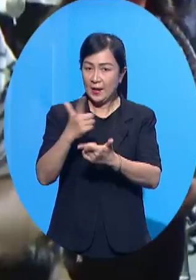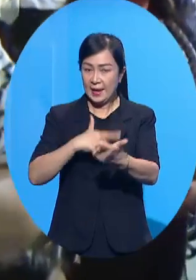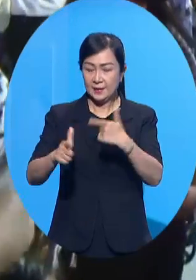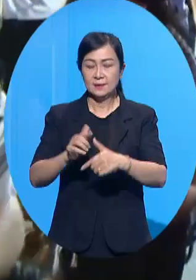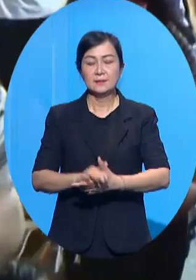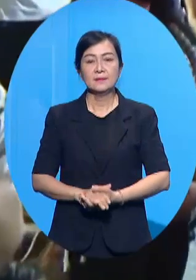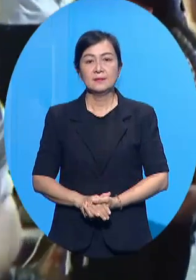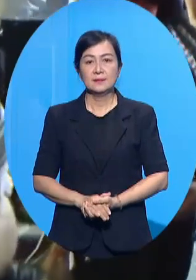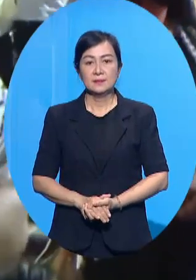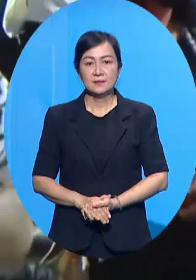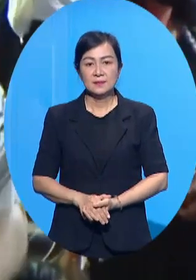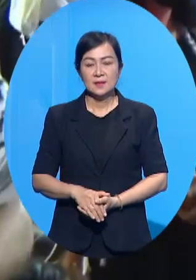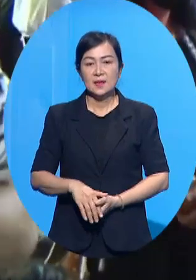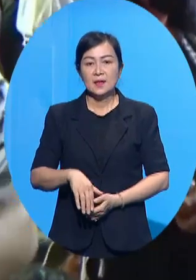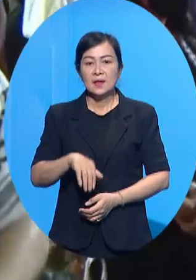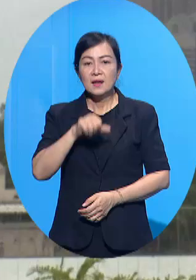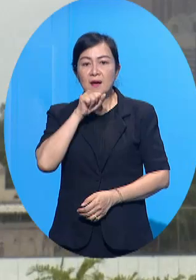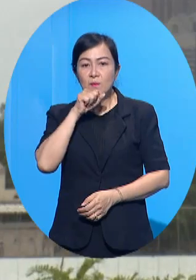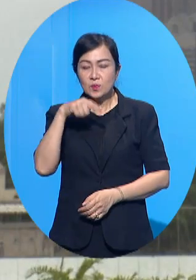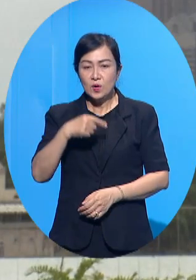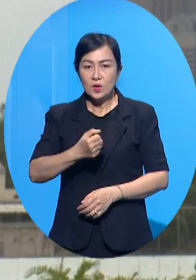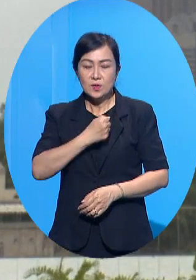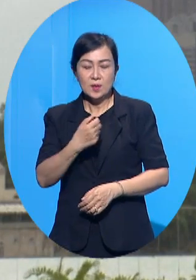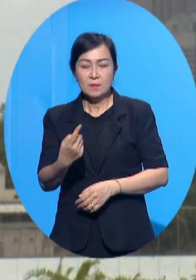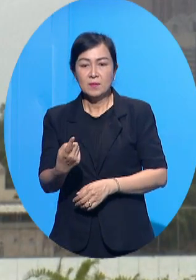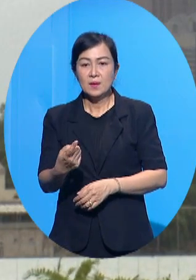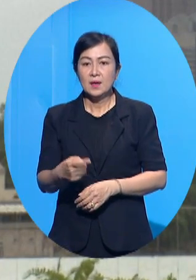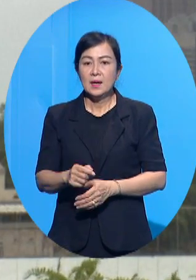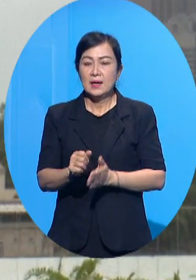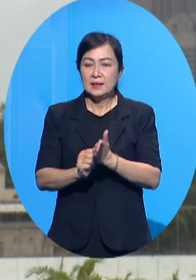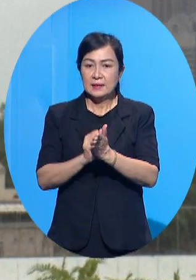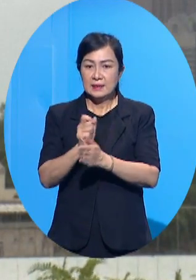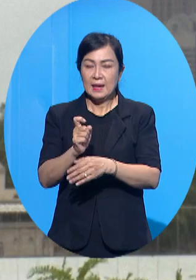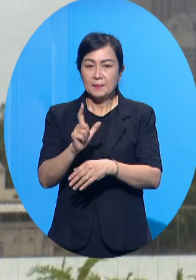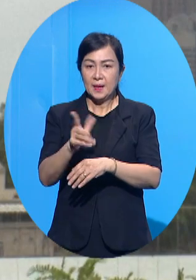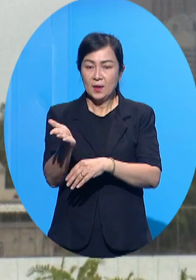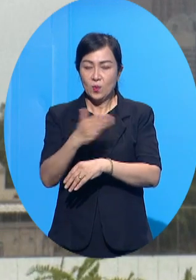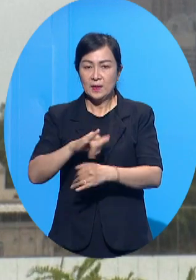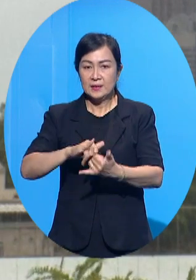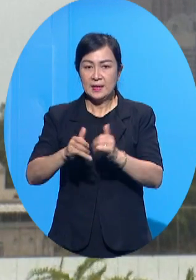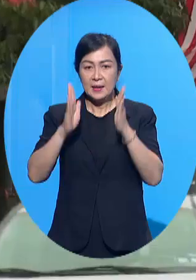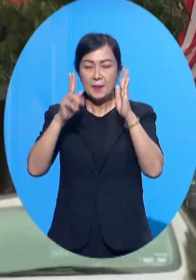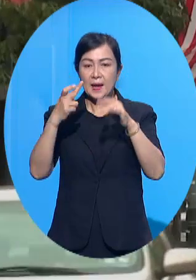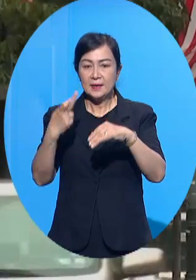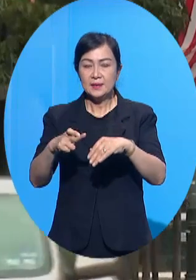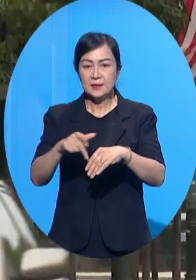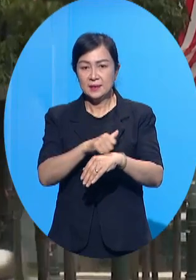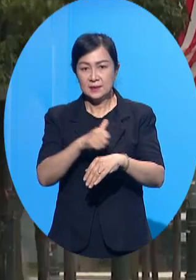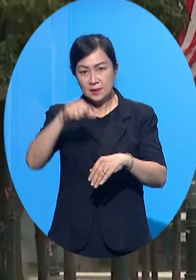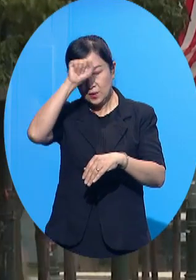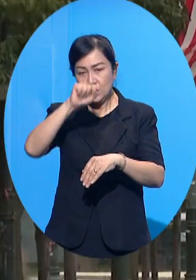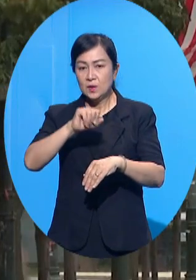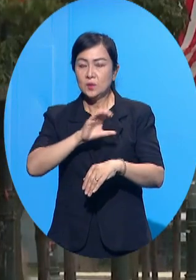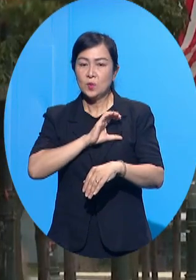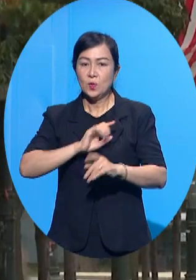cáo cụ Tổng thống Mỹ cũng cho rằng vụ ám sát hục nhằm vào ông hồi tháng 7 vừa qua xảy ra do bà haris và các thành viên Đảng Dân chủ